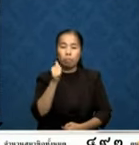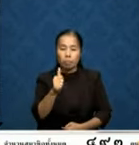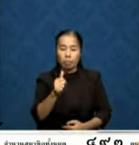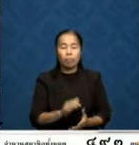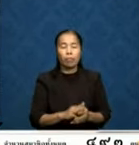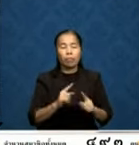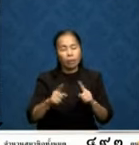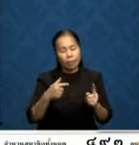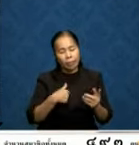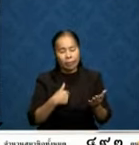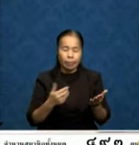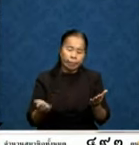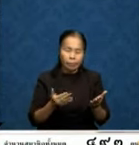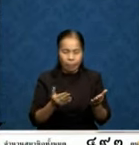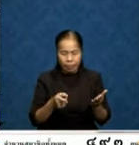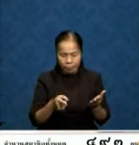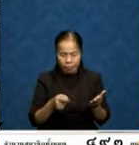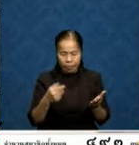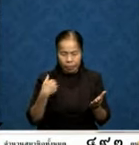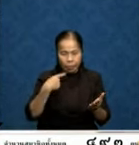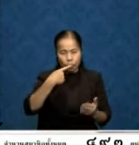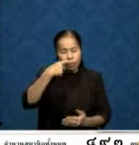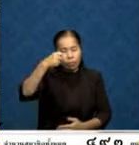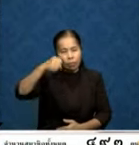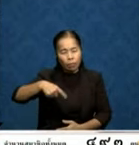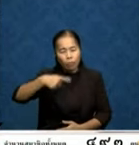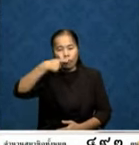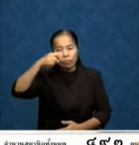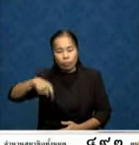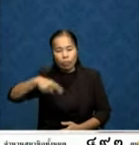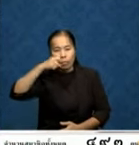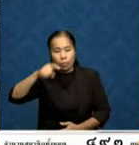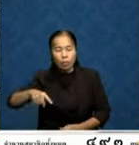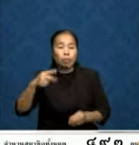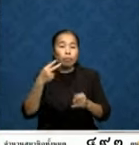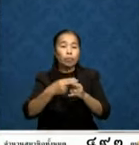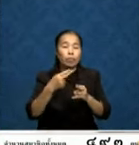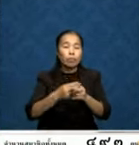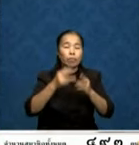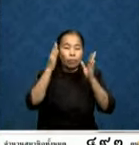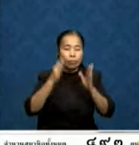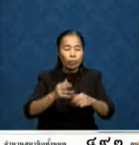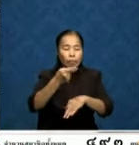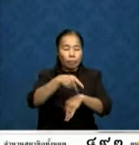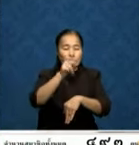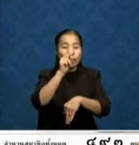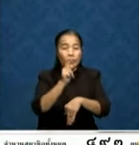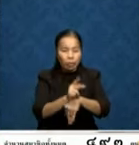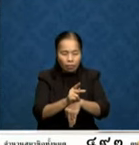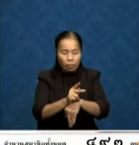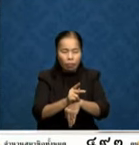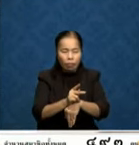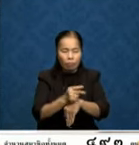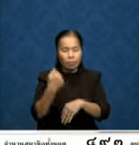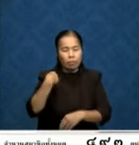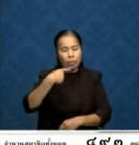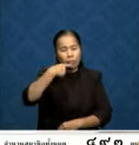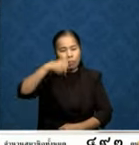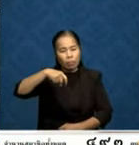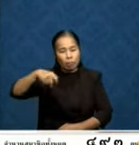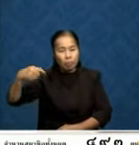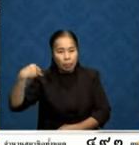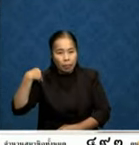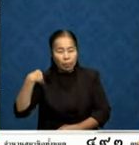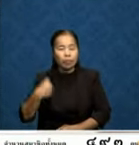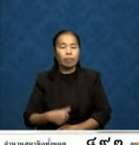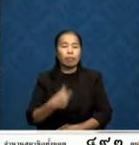จครับกับหัวข้อที่มันอาจจะซ้ำซากไปบ้างและรายชื่อของคนที่เป็นประธานที่ซ้ำซากไปบ้างผมก็คิดว่าตั้งประเ